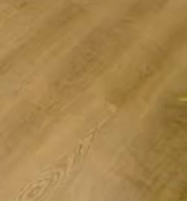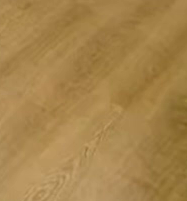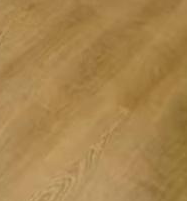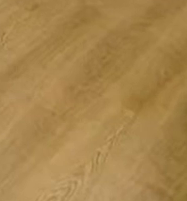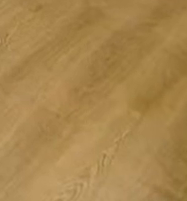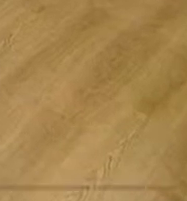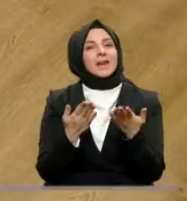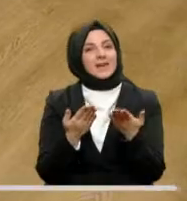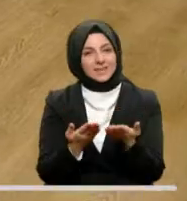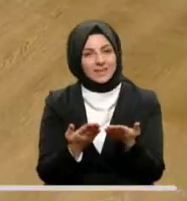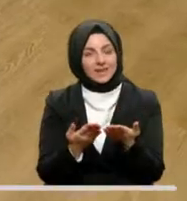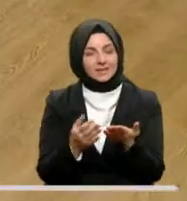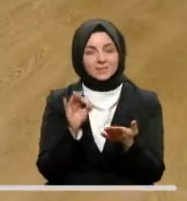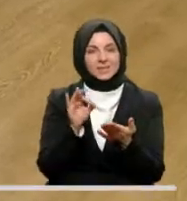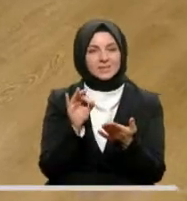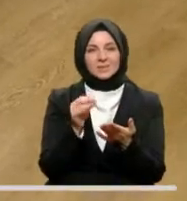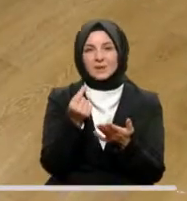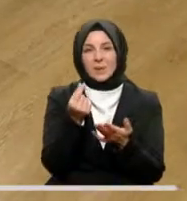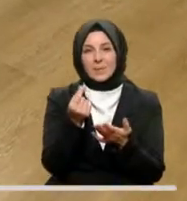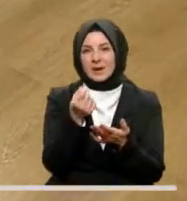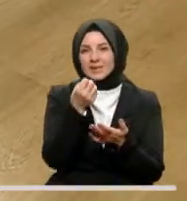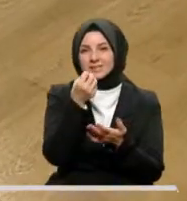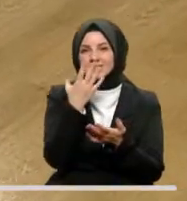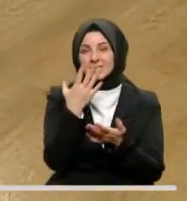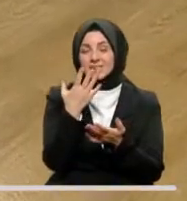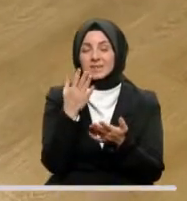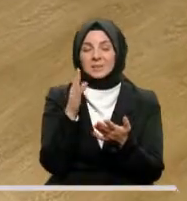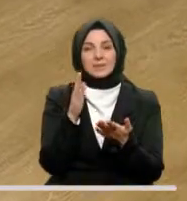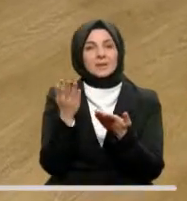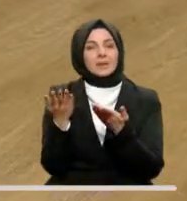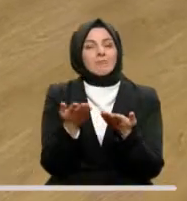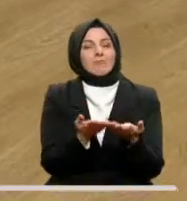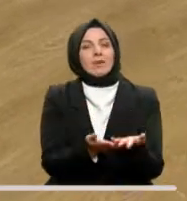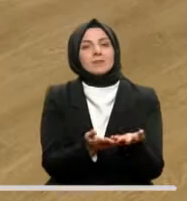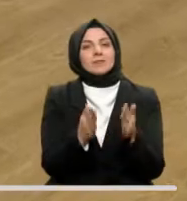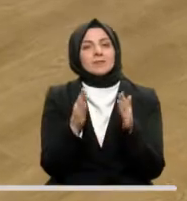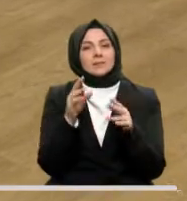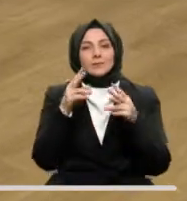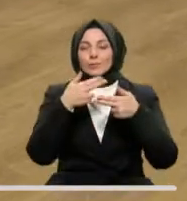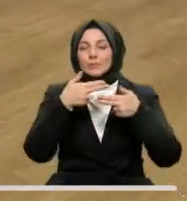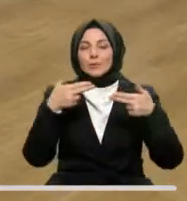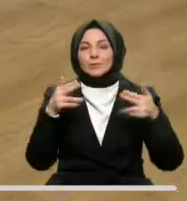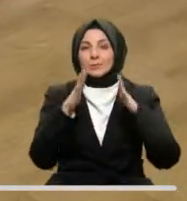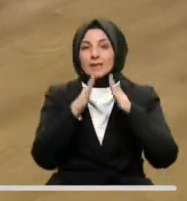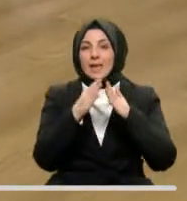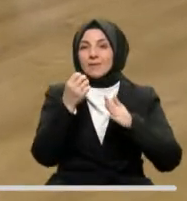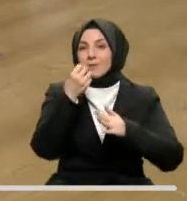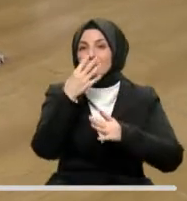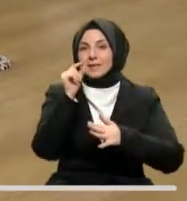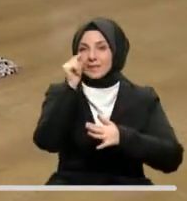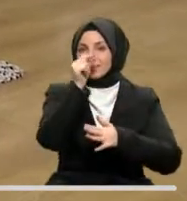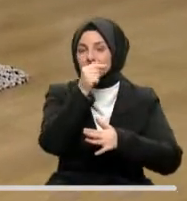Evet efendim bu sefer sizi biraz çiçekler ip karşıladık malum konumuz ev bitkilerimiz sonra Hoşgeldiniz hoşbulduk